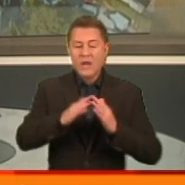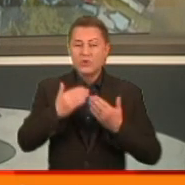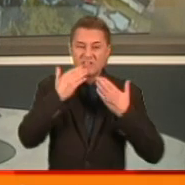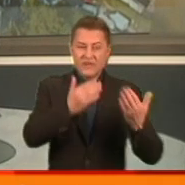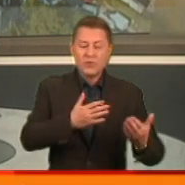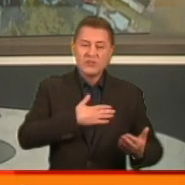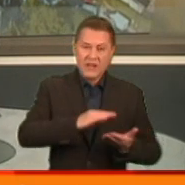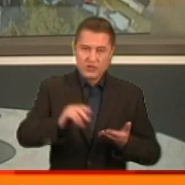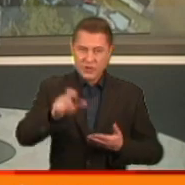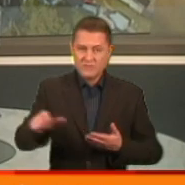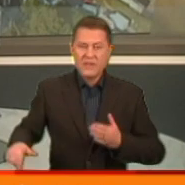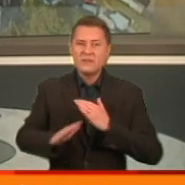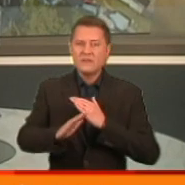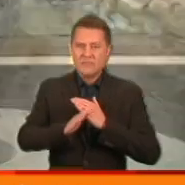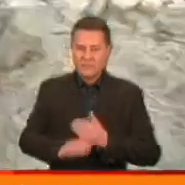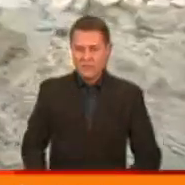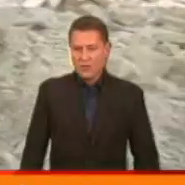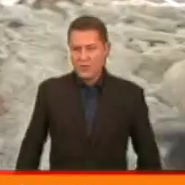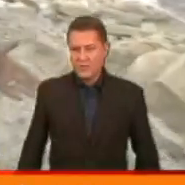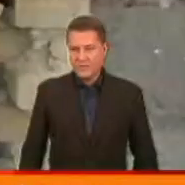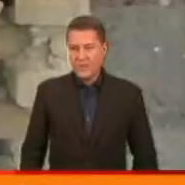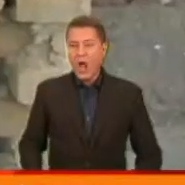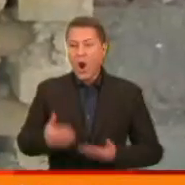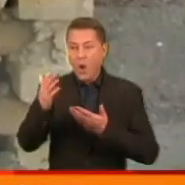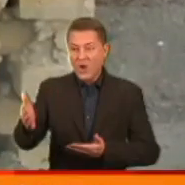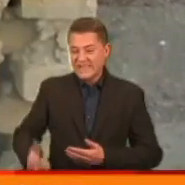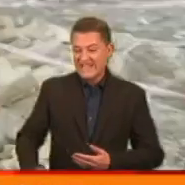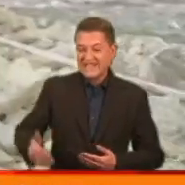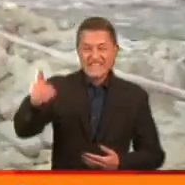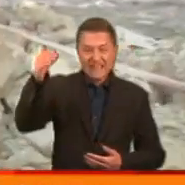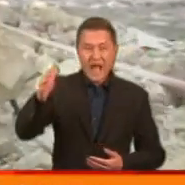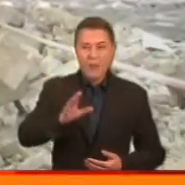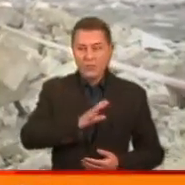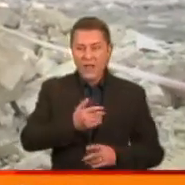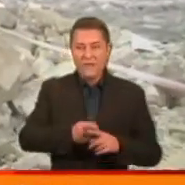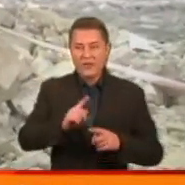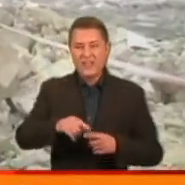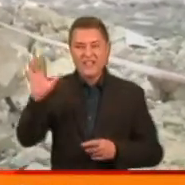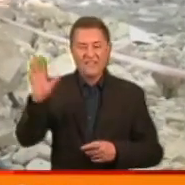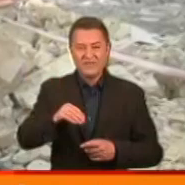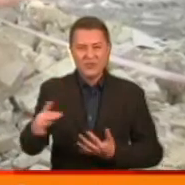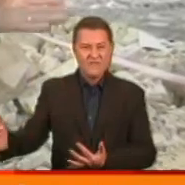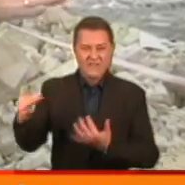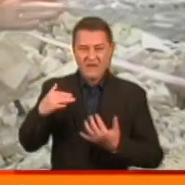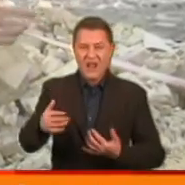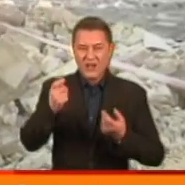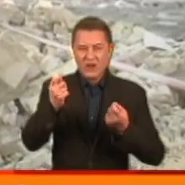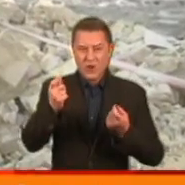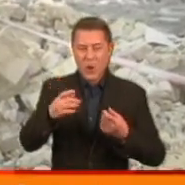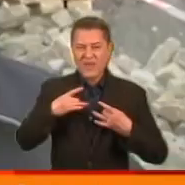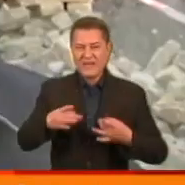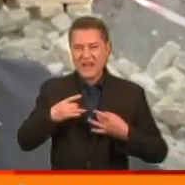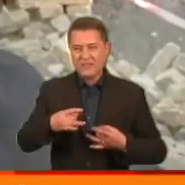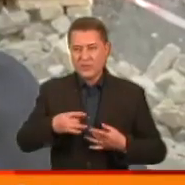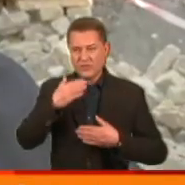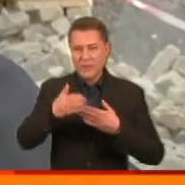вікон. Борис Сачалко далі. Ось ось стіна була, во. І от це все зорвало. Трохи нервуючись, чи то перед